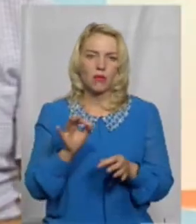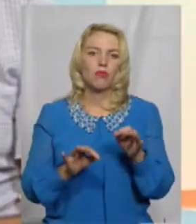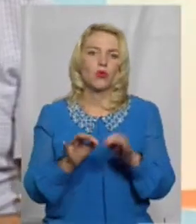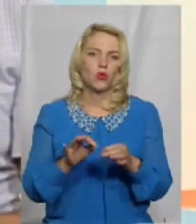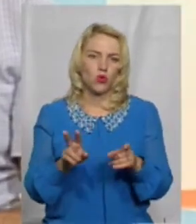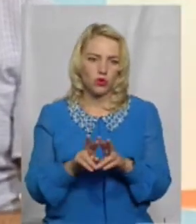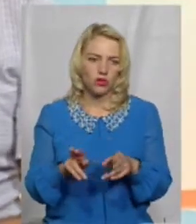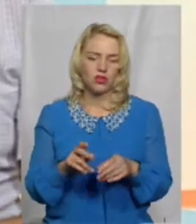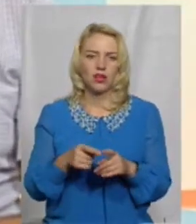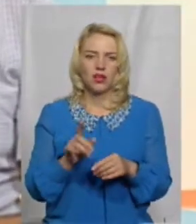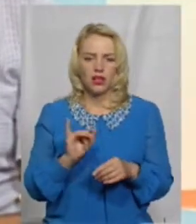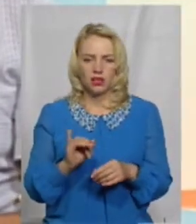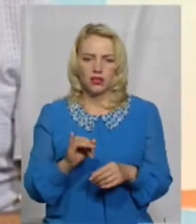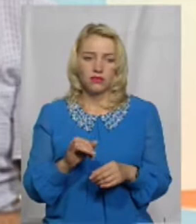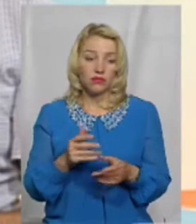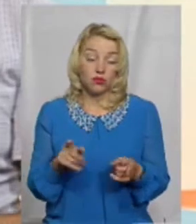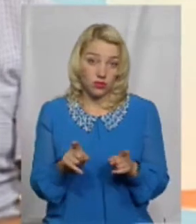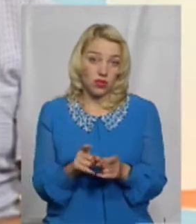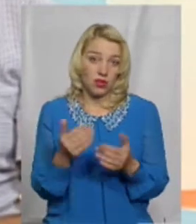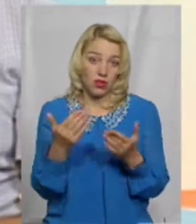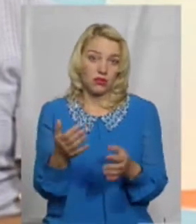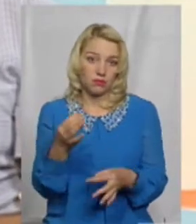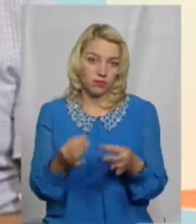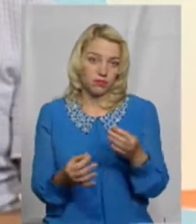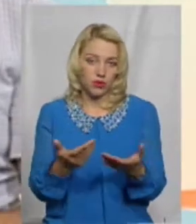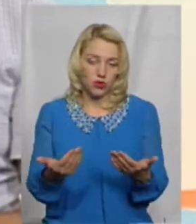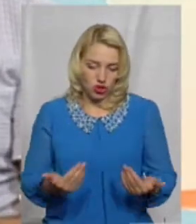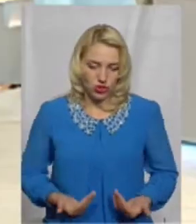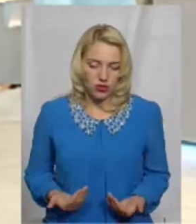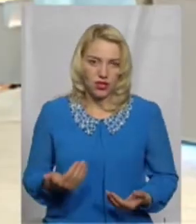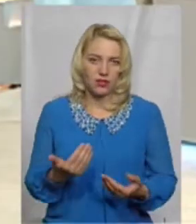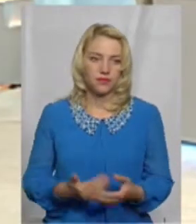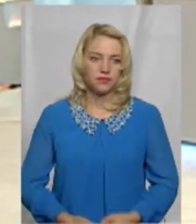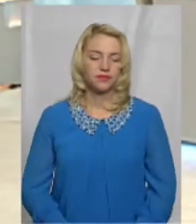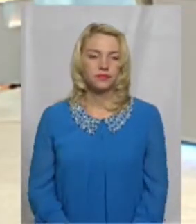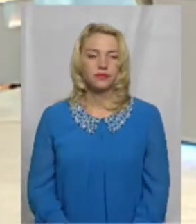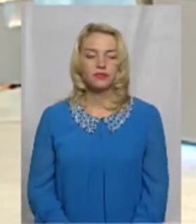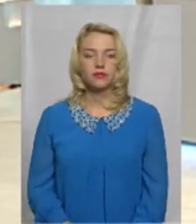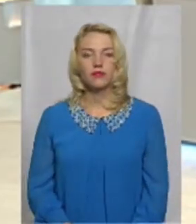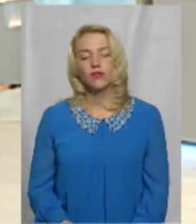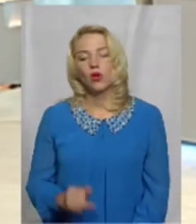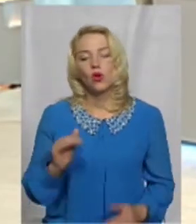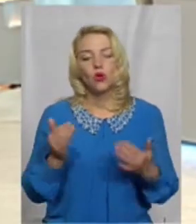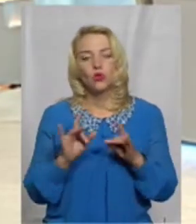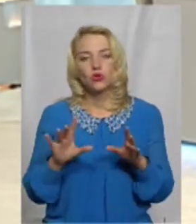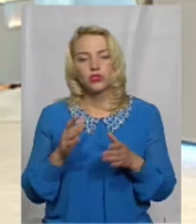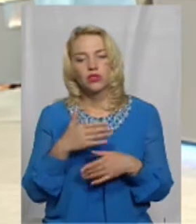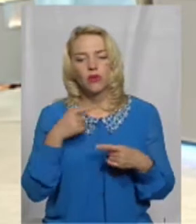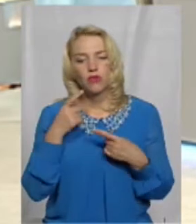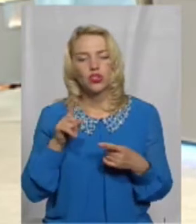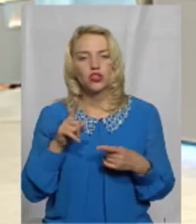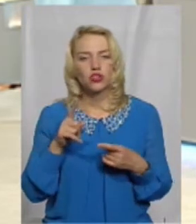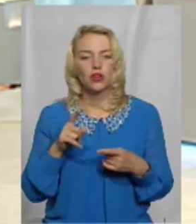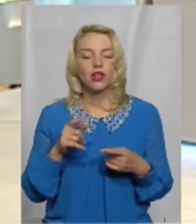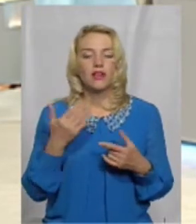спеціально мітять свою територію. Ну, от така життя тварин. Пане Олександре, в сюжеті ви говорили про те, що